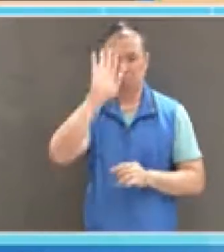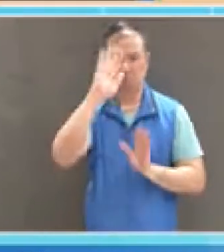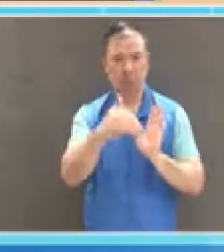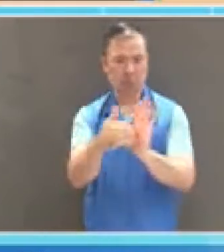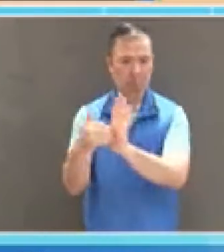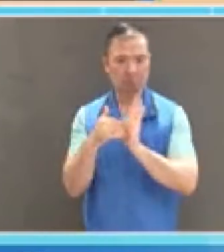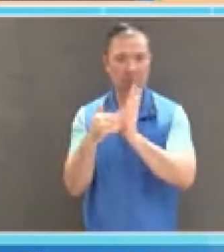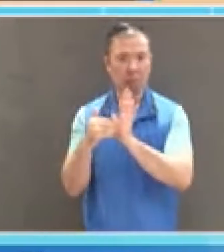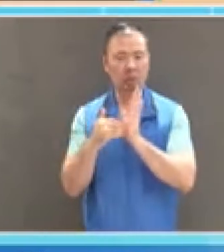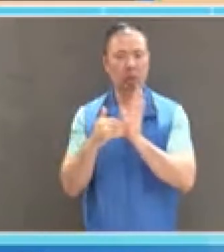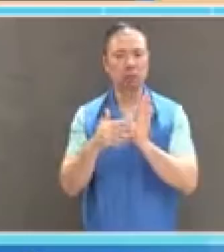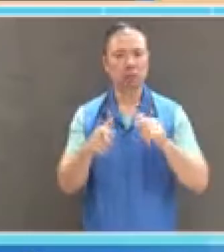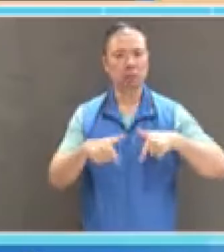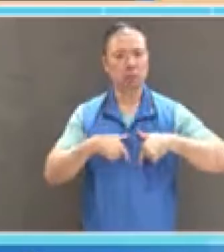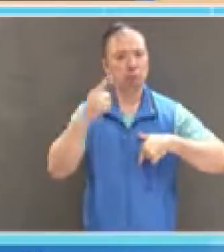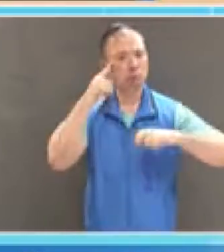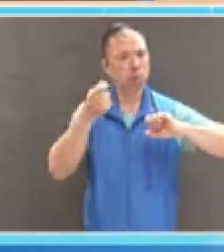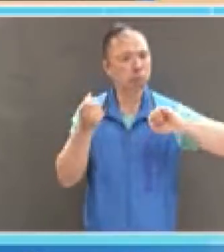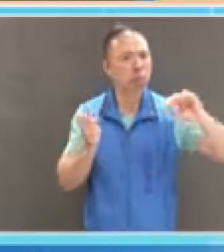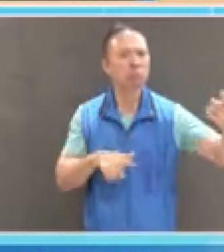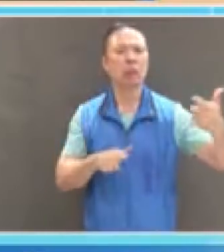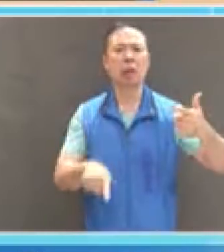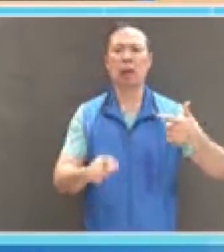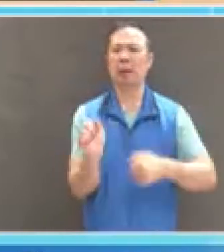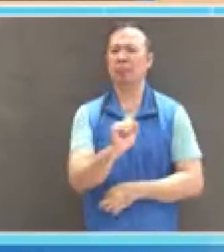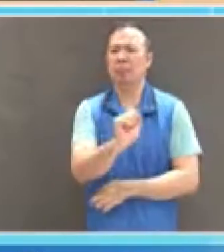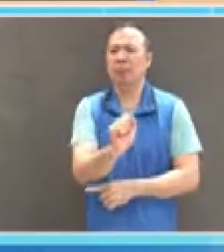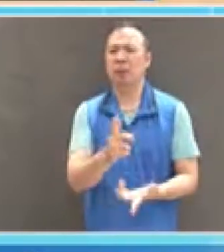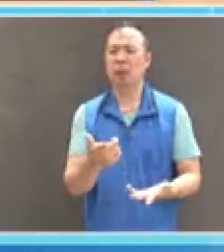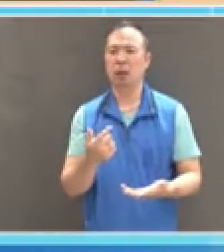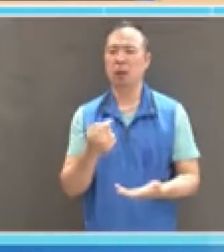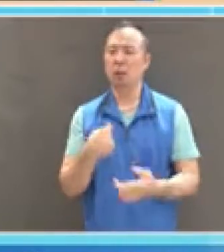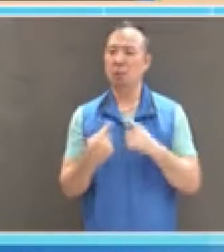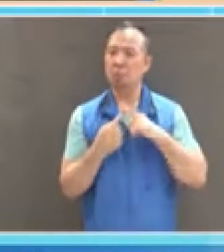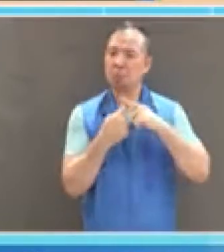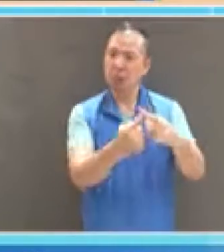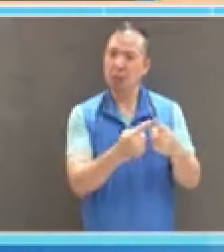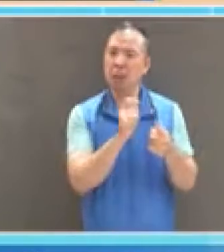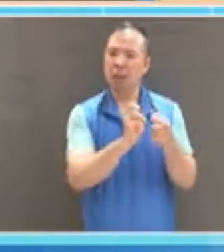伫讲。到行政来讲，结果也是没有必要。